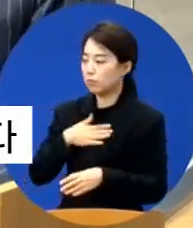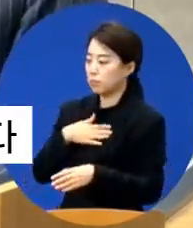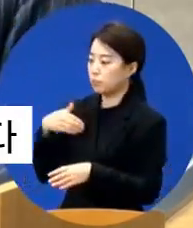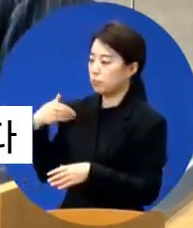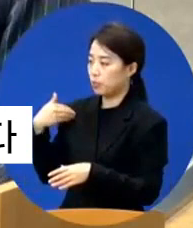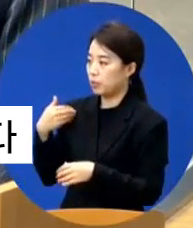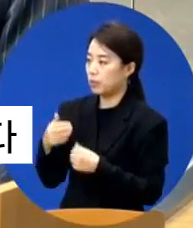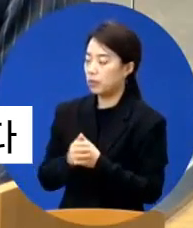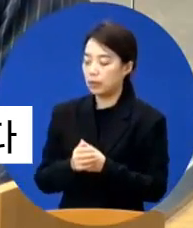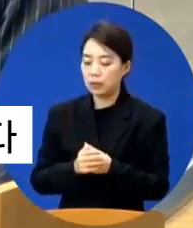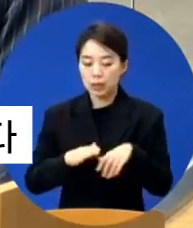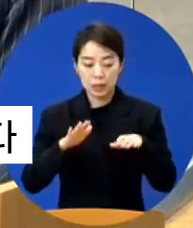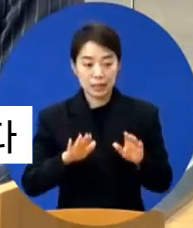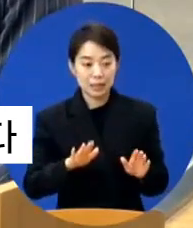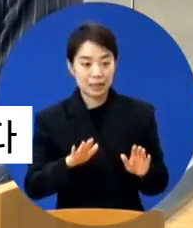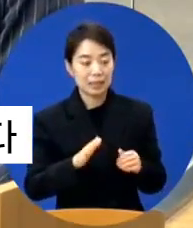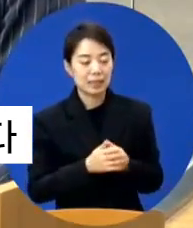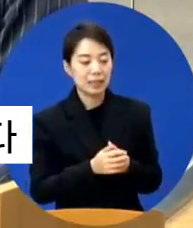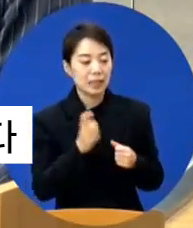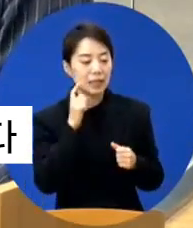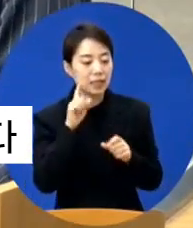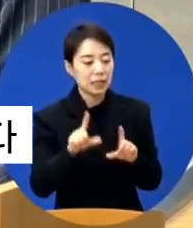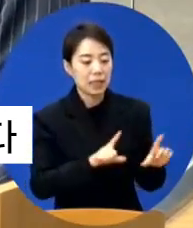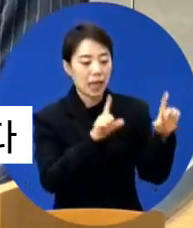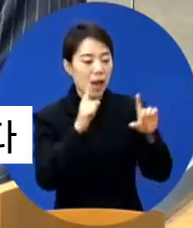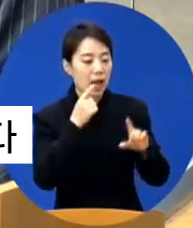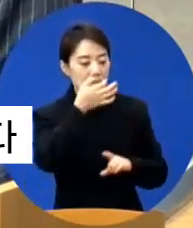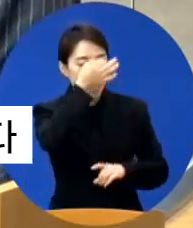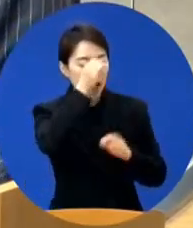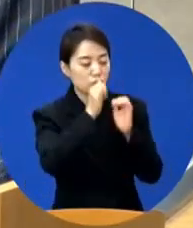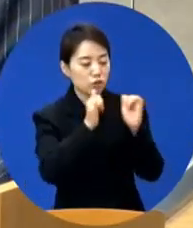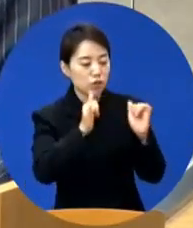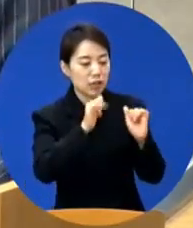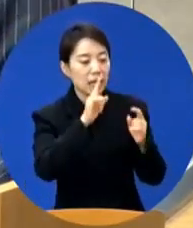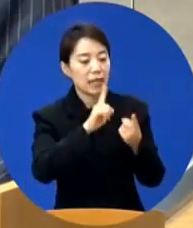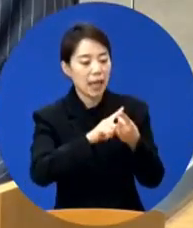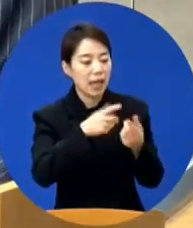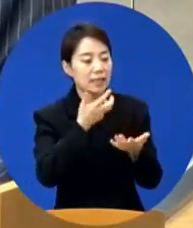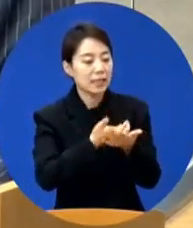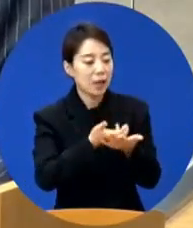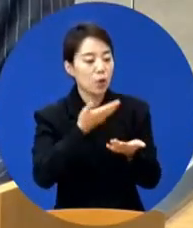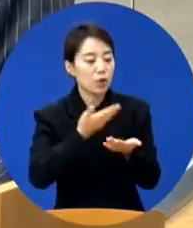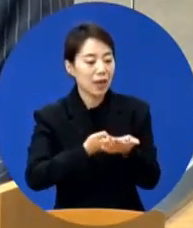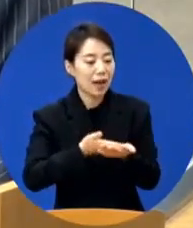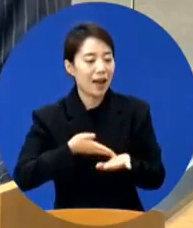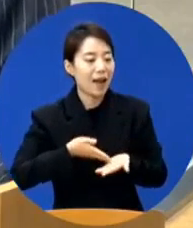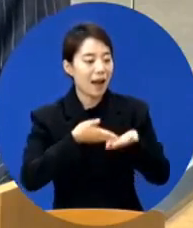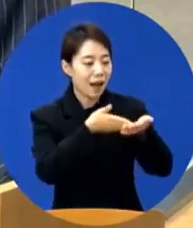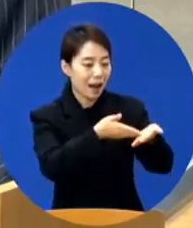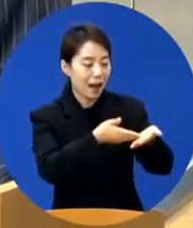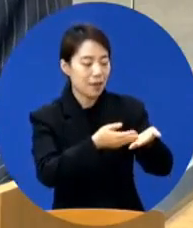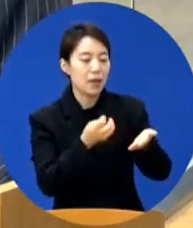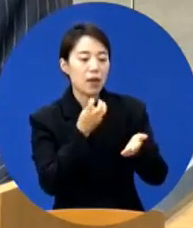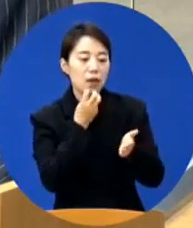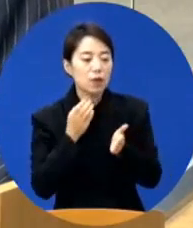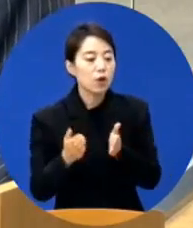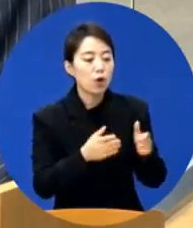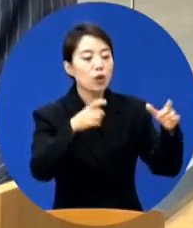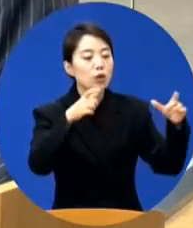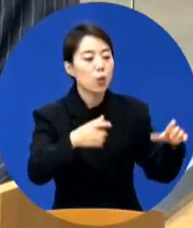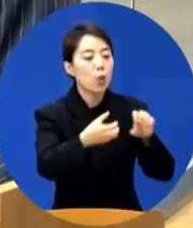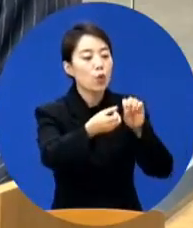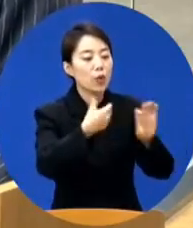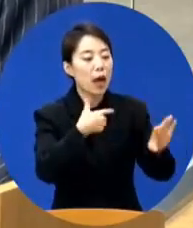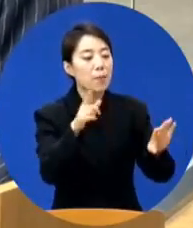본 의원도 지금 그 생활 예술인에 대한 자료 요청을 했습니다. 근데 경기도의 답변은 없음입니다.